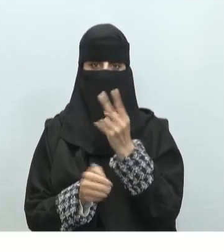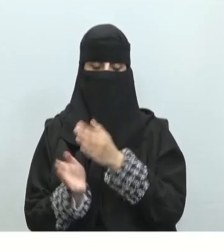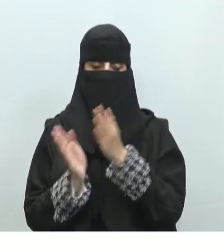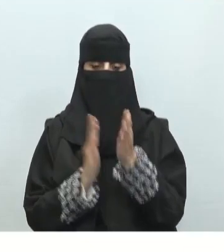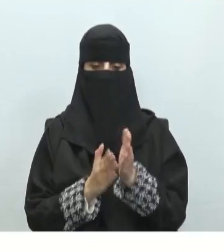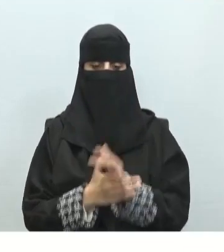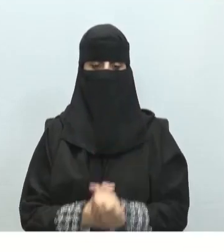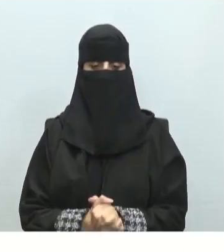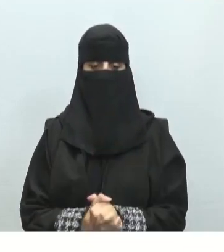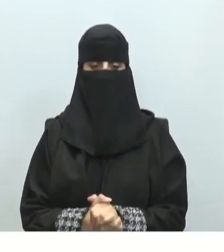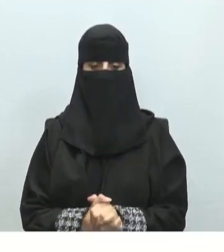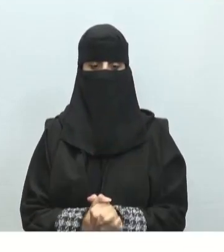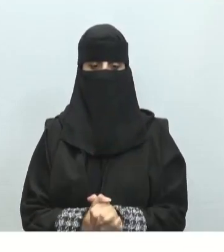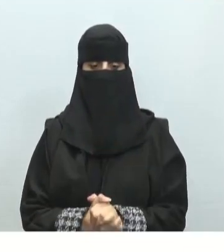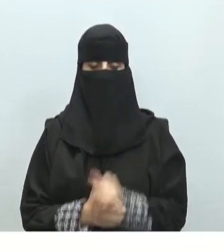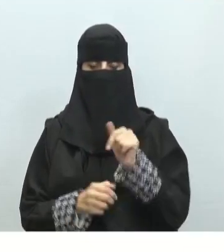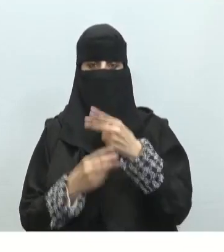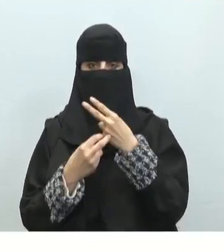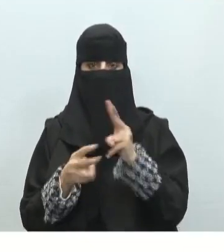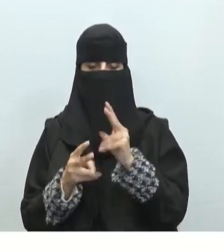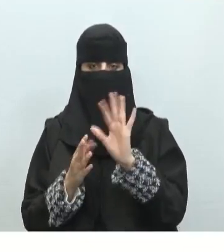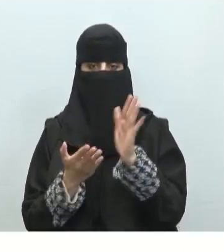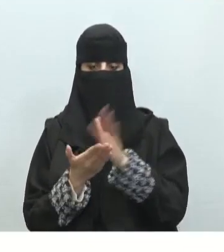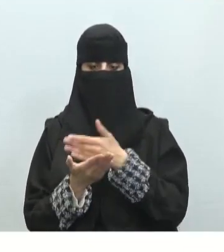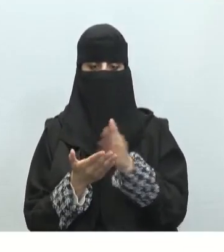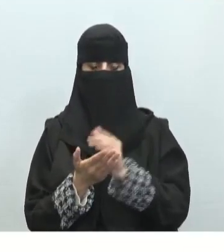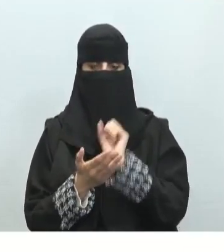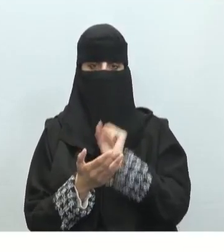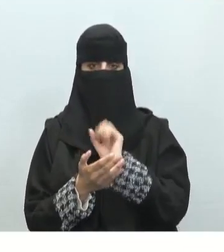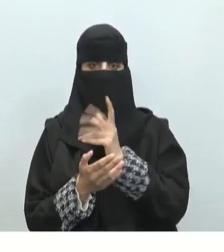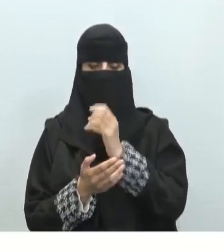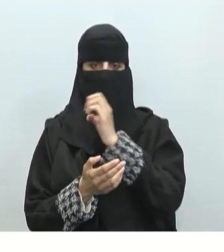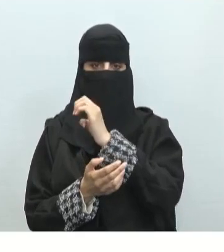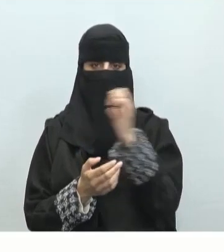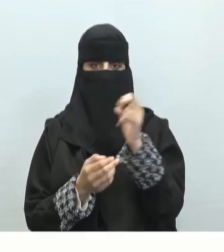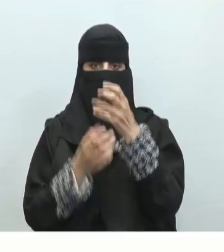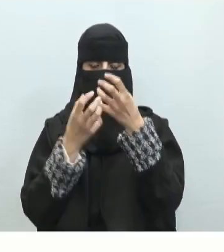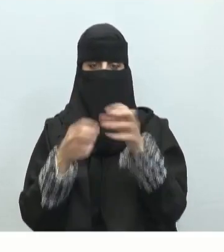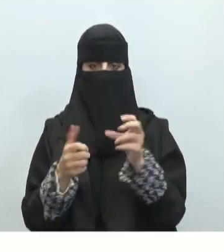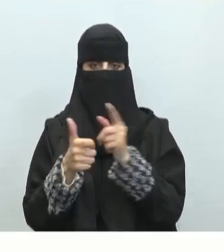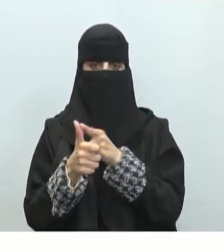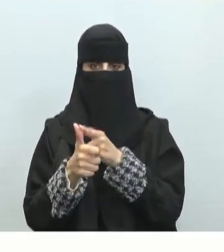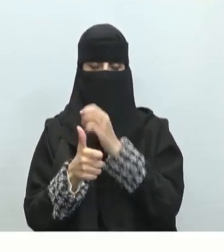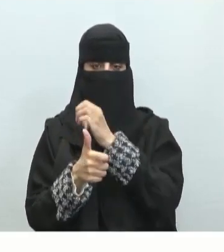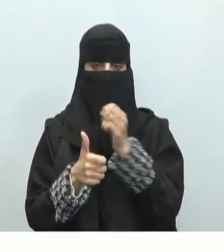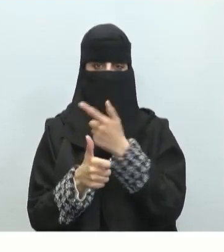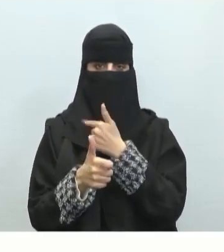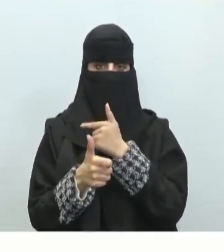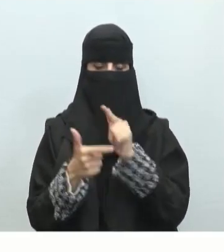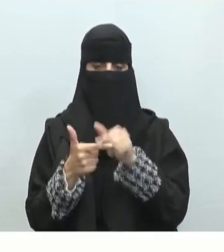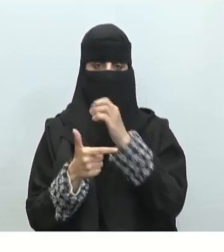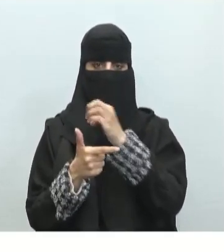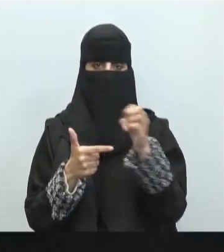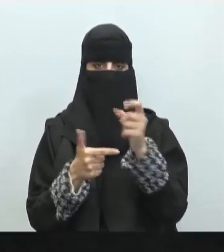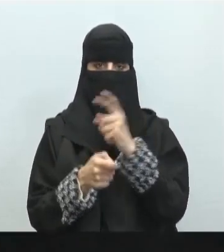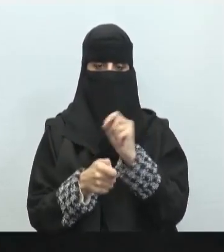الفاعل نستذكر بارك الله فيكم بعض النقاط المهمه انواع الجمل جمله اسميه وجمله الفعليه